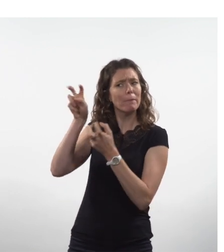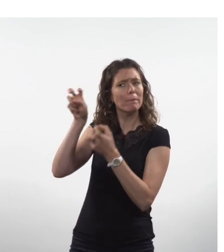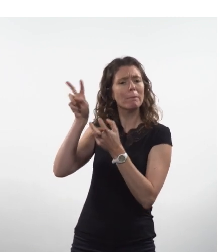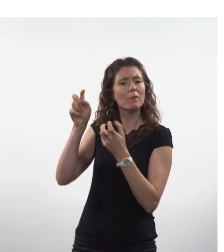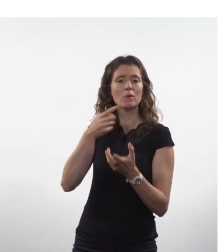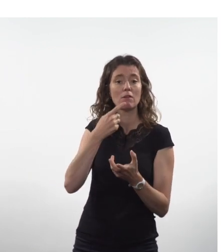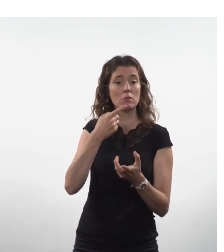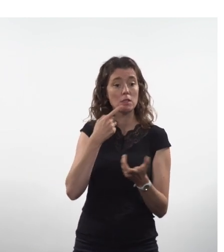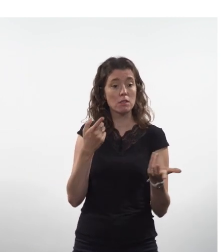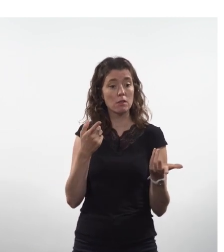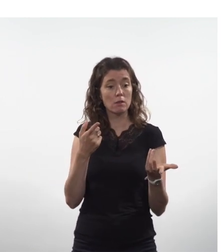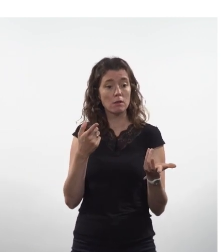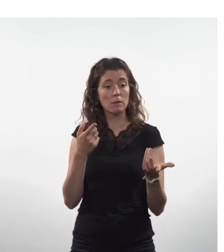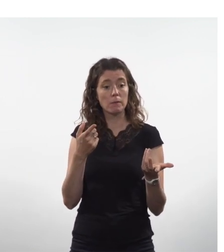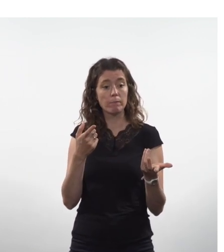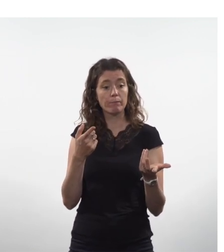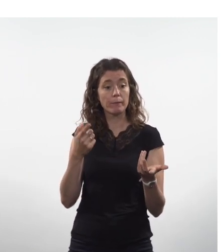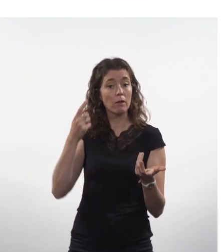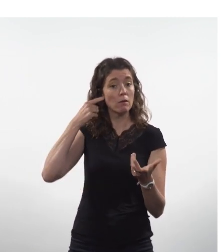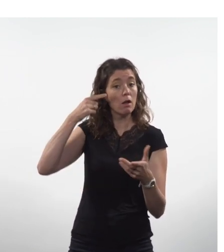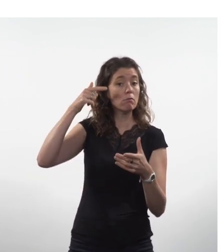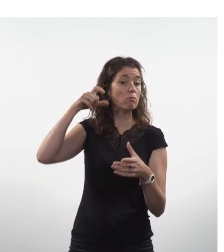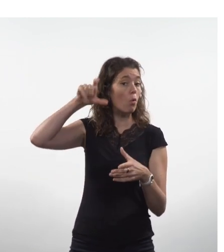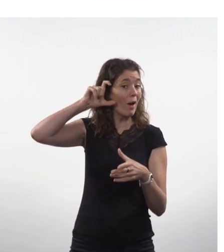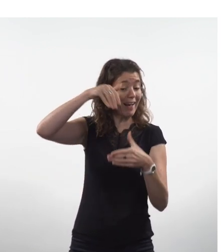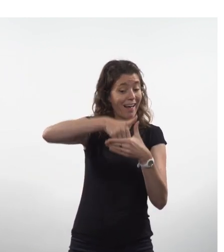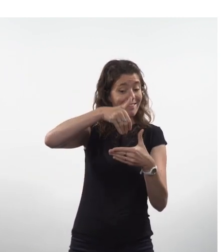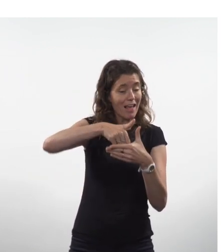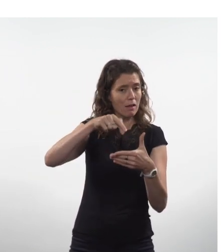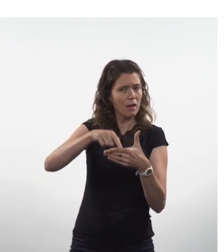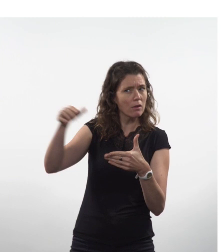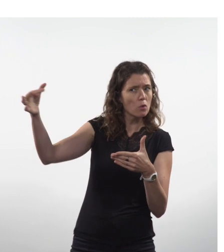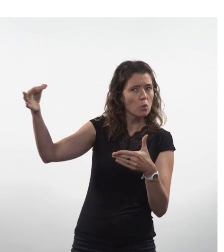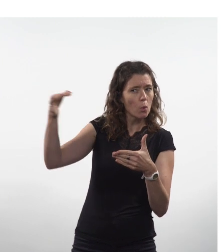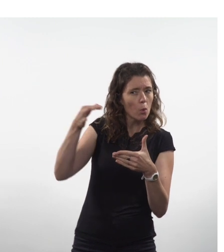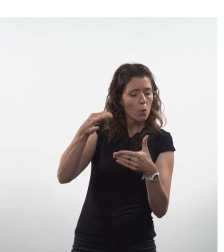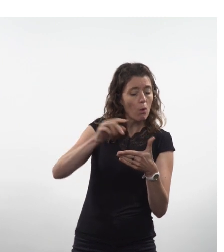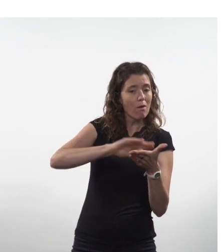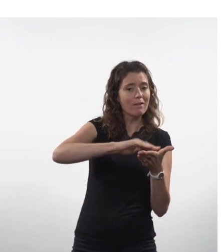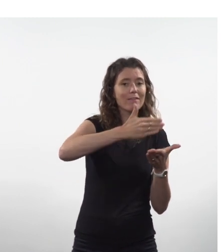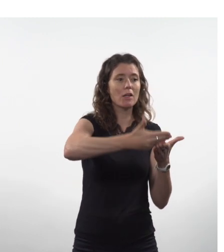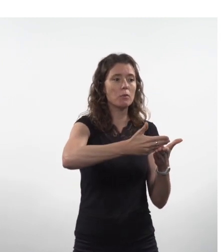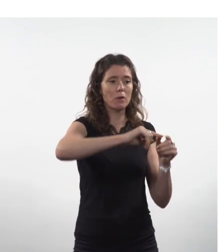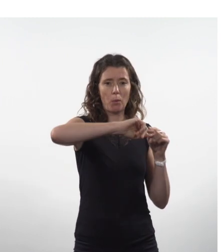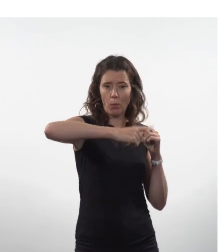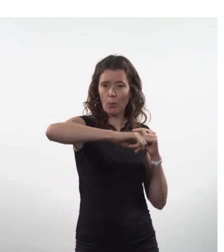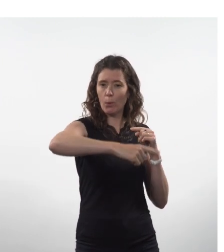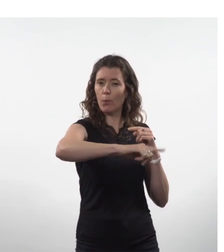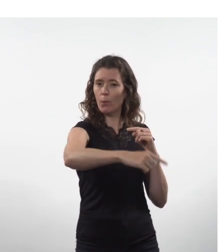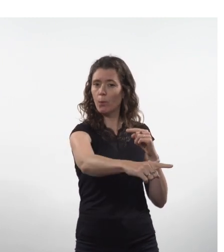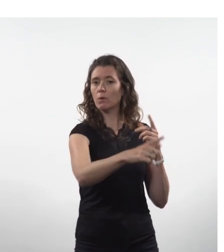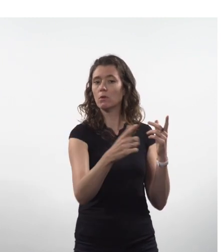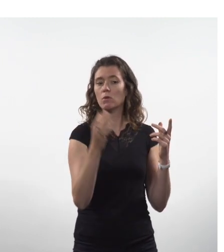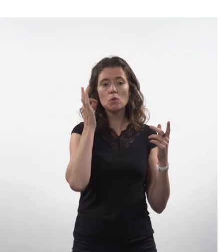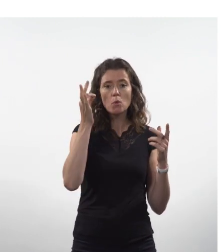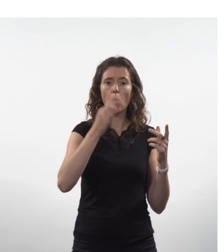c'est-à-dire que c'est la capacité de l'oreille interne de transformer les sons sous forme d'ondes sonores en